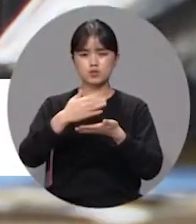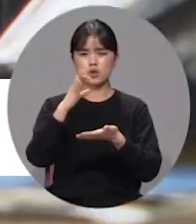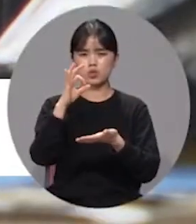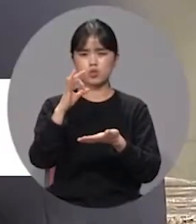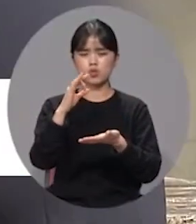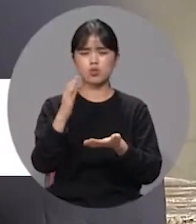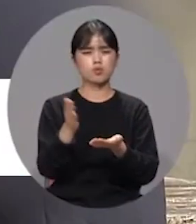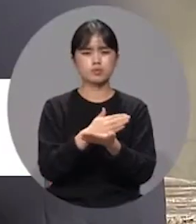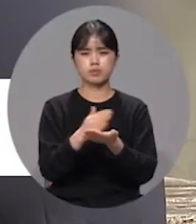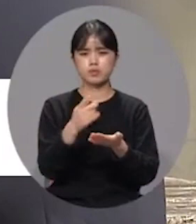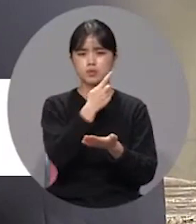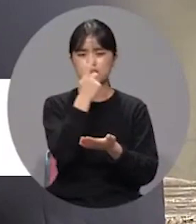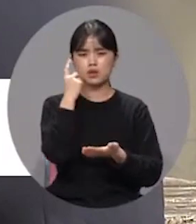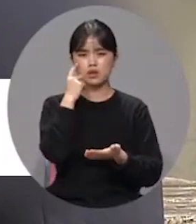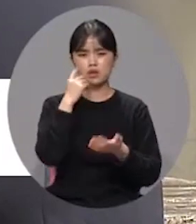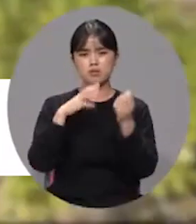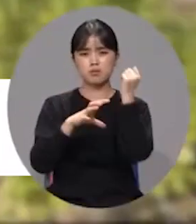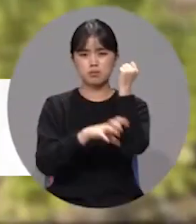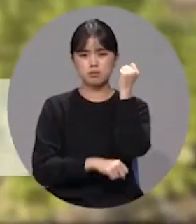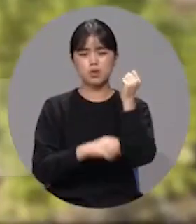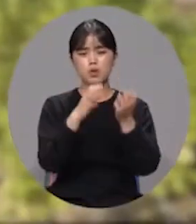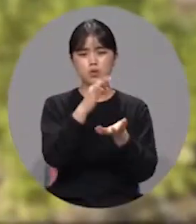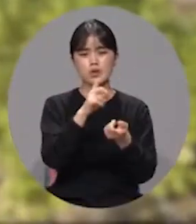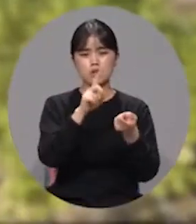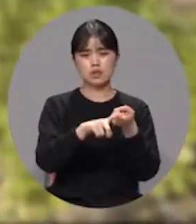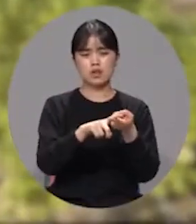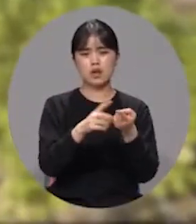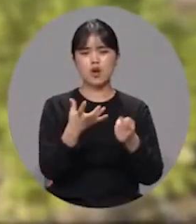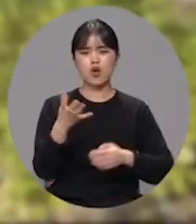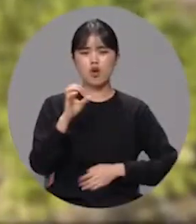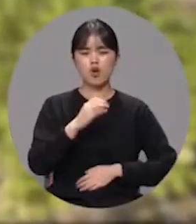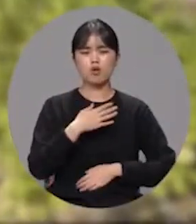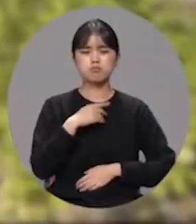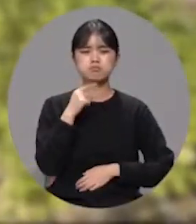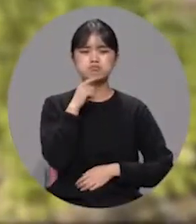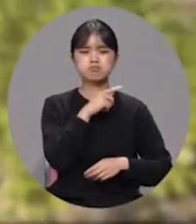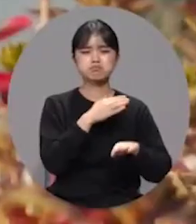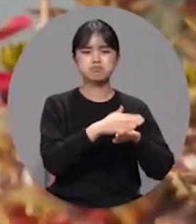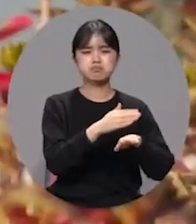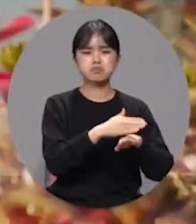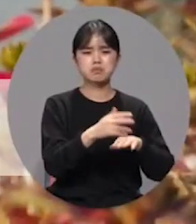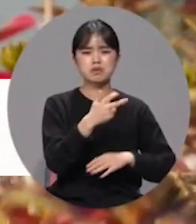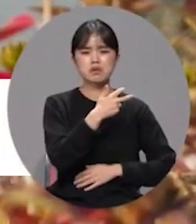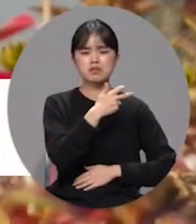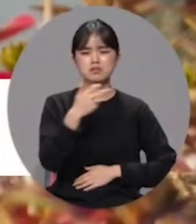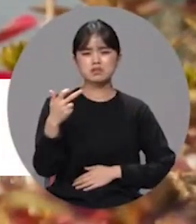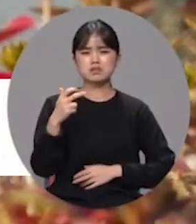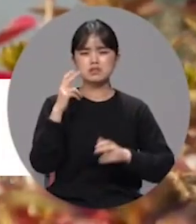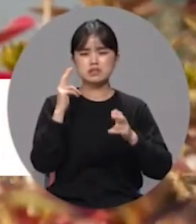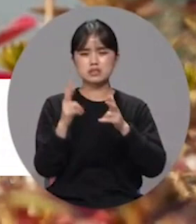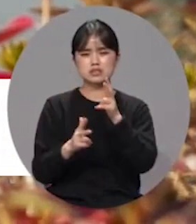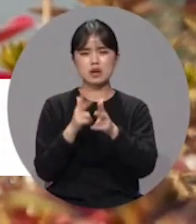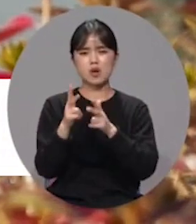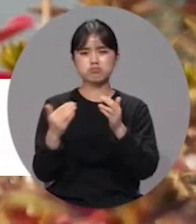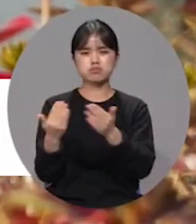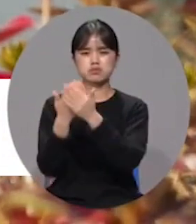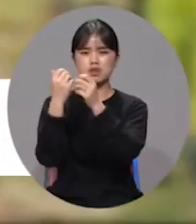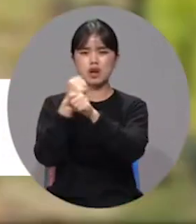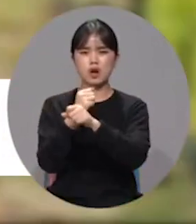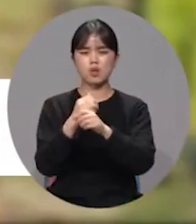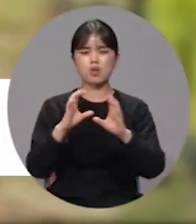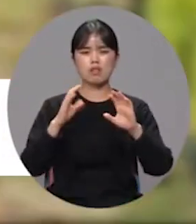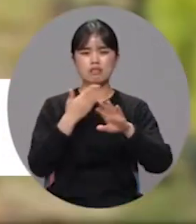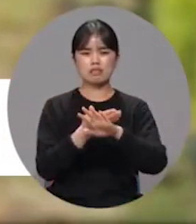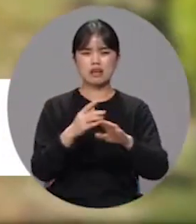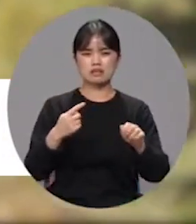확인됐습니다. 빼돌린 분양대금으로 수십억 원의 채무를 갚거나 대규모 사옥을 신축하고 직원들과 해외여행을 다니는